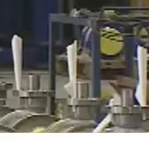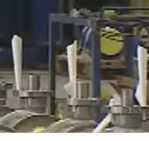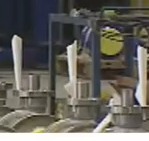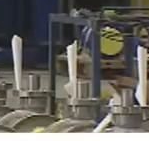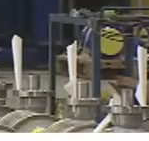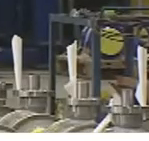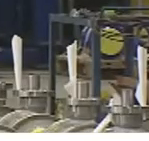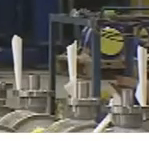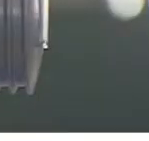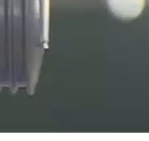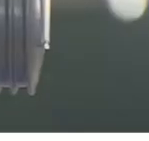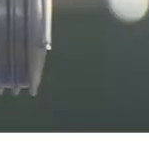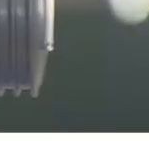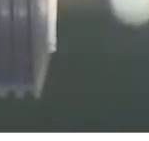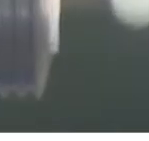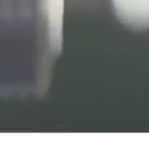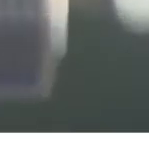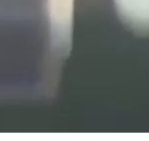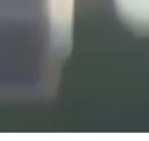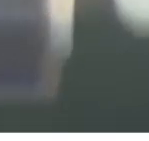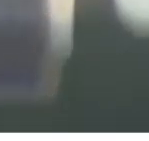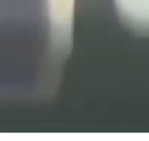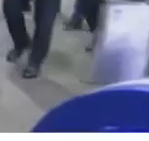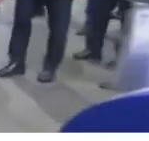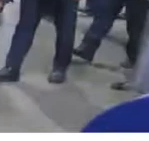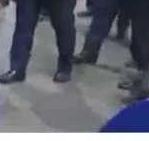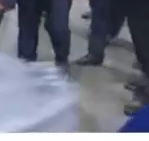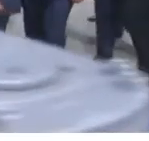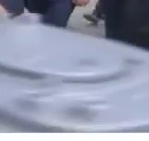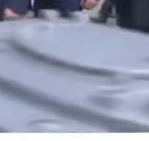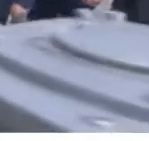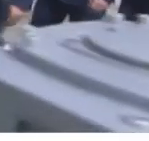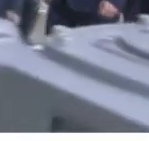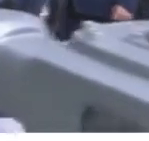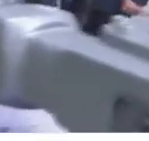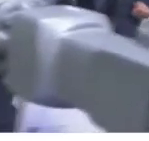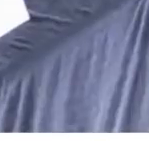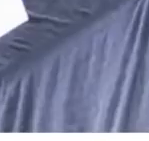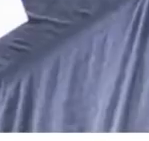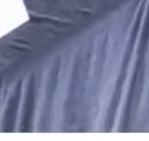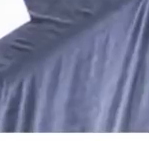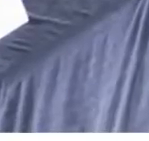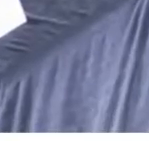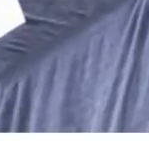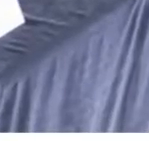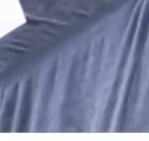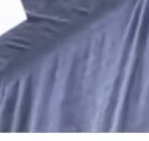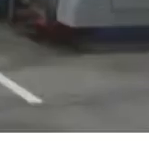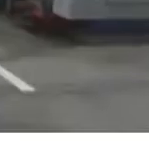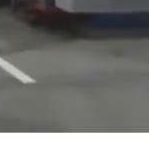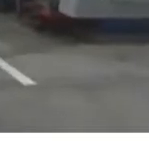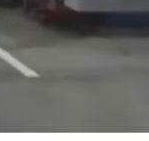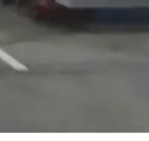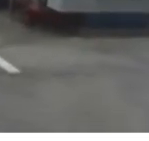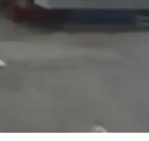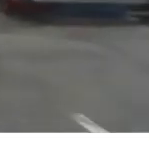Бешус кәсіпорынның бел ортасында Қарағандының құбыр крандарын шығару зауыты тұр. Неміс технологиясымен жасалады. Сол Германияда шығарылатын өнімнен еш айырмашылығы